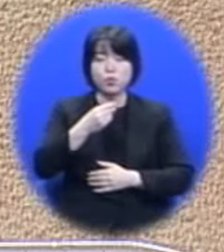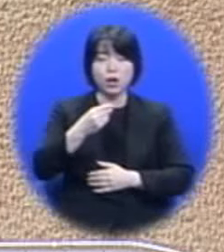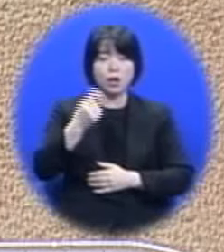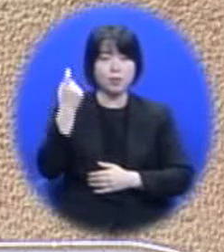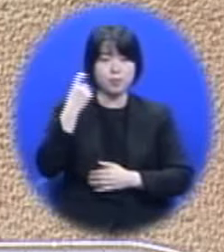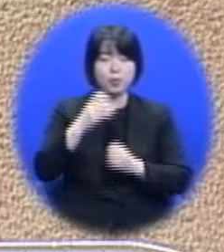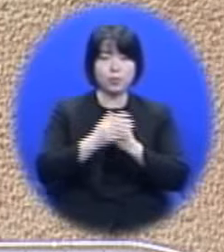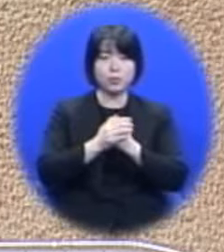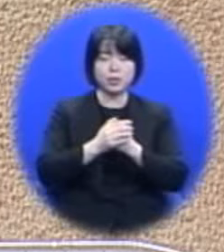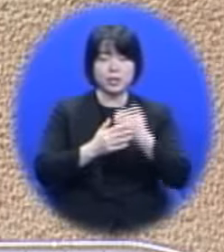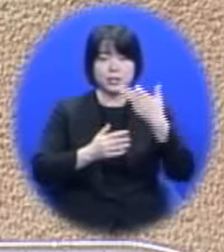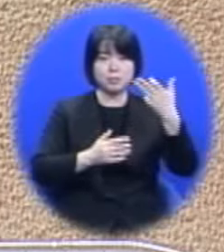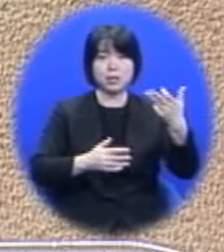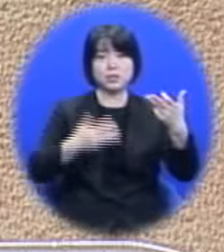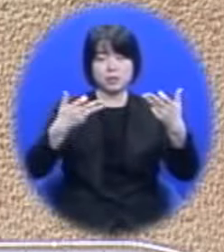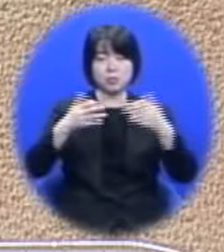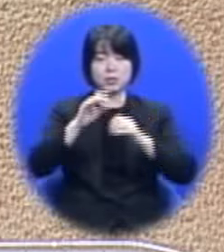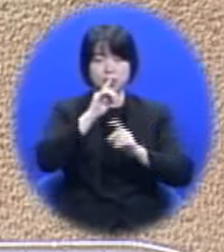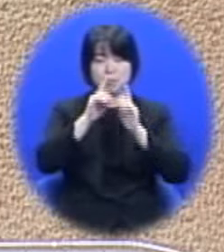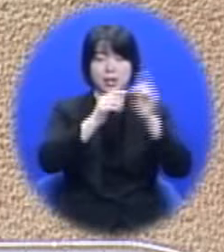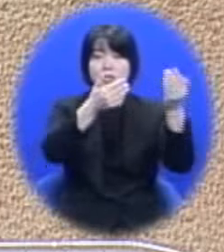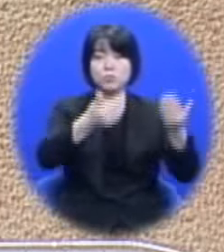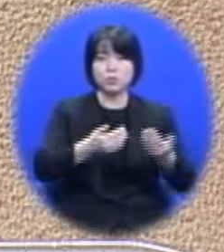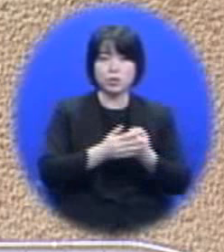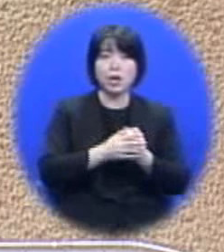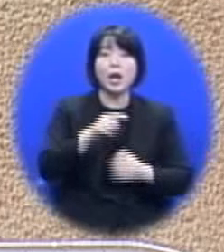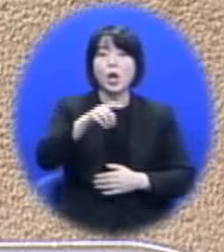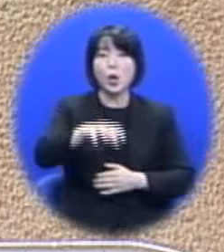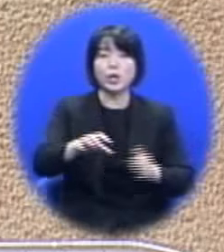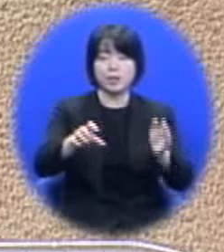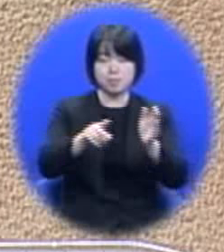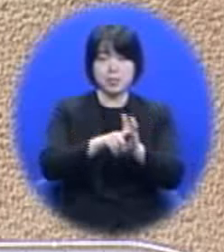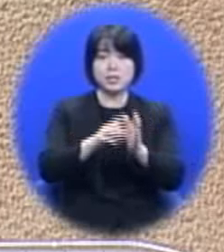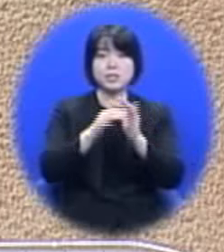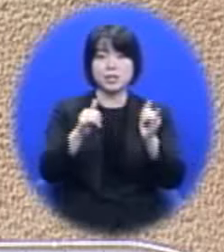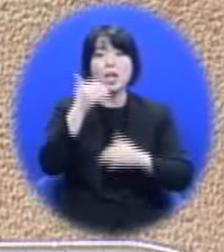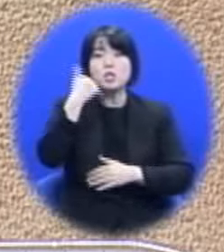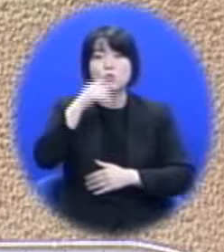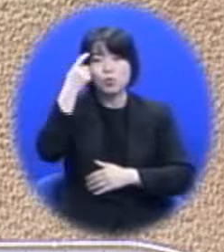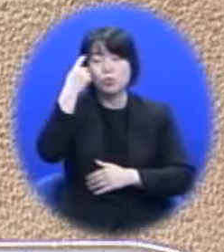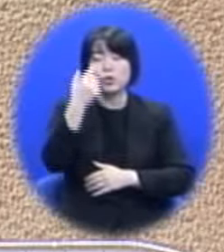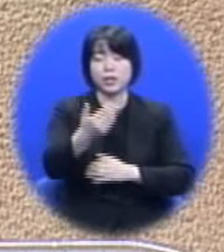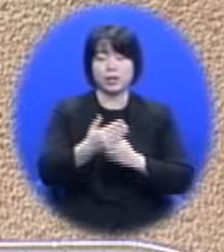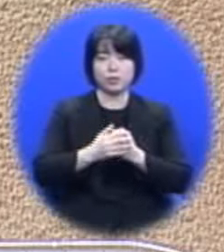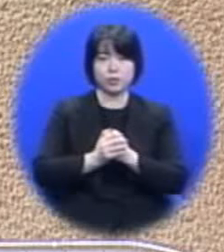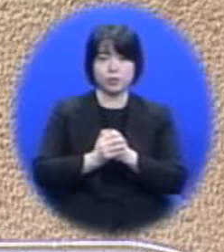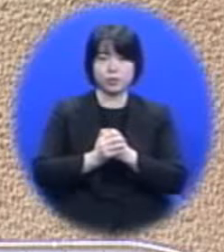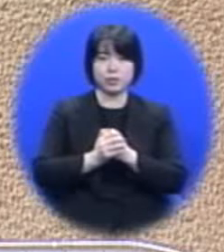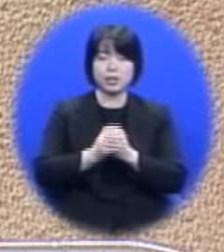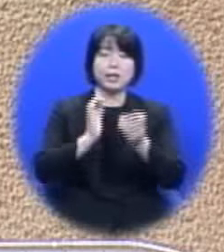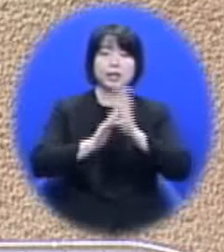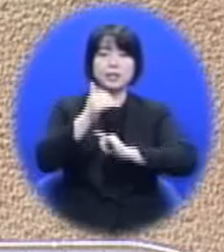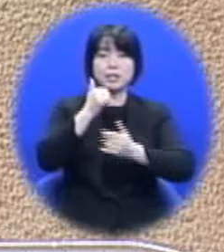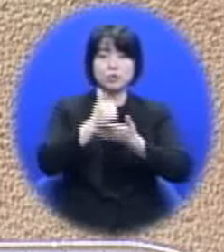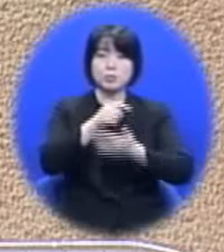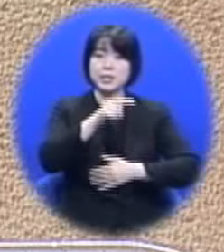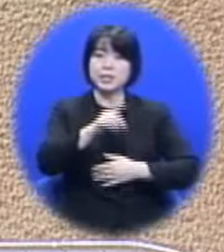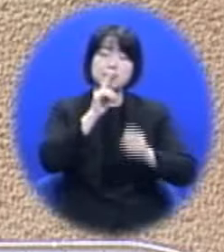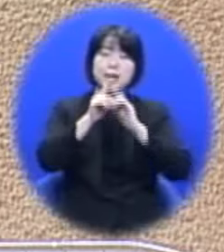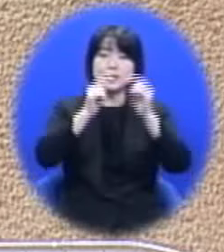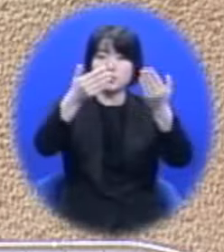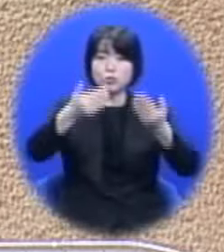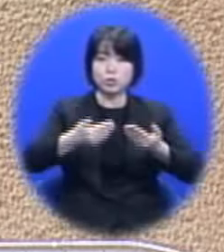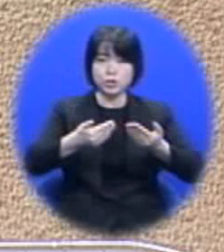18장 8절에서 말씀하셨어요. 여기에 믿는 자는 누굴까요? 예수님이 이 말씀을 하신